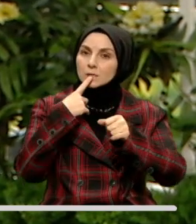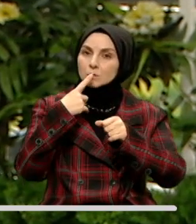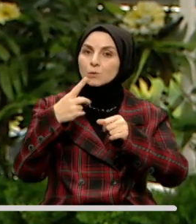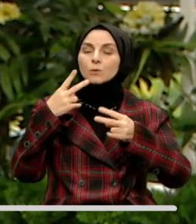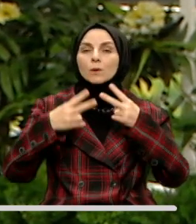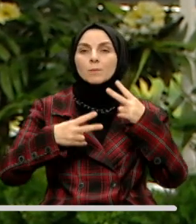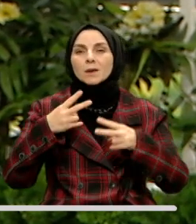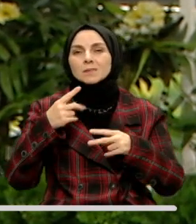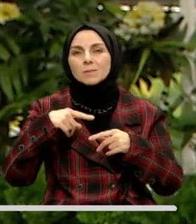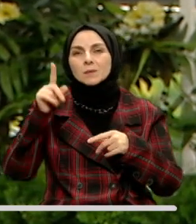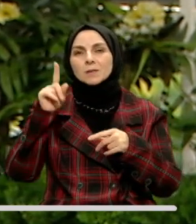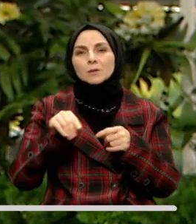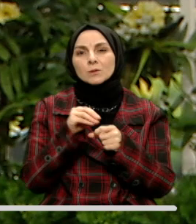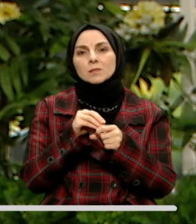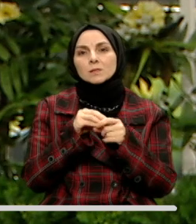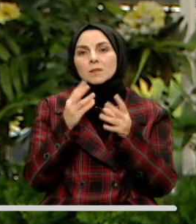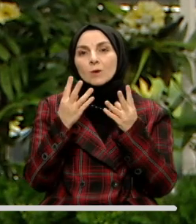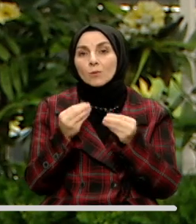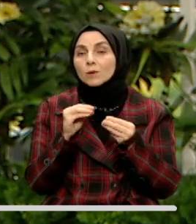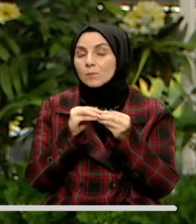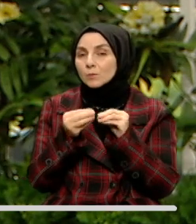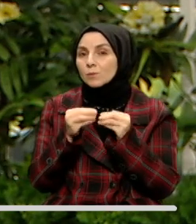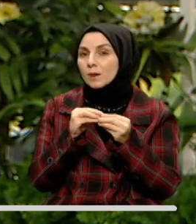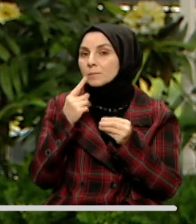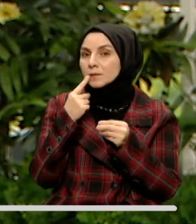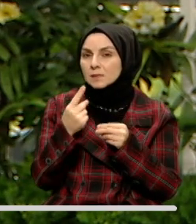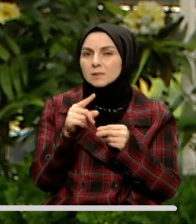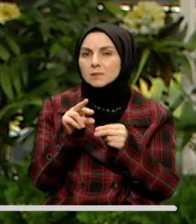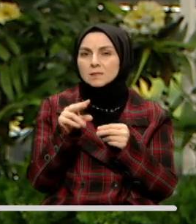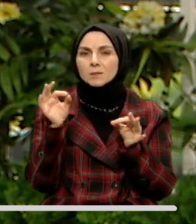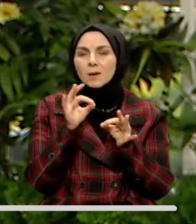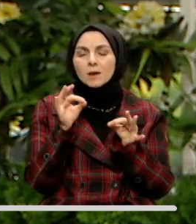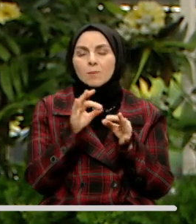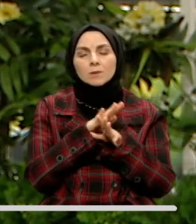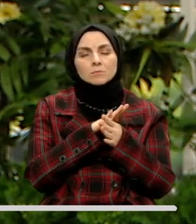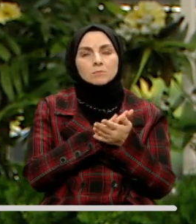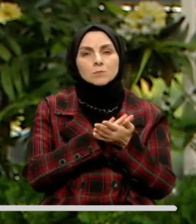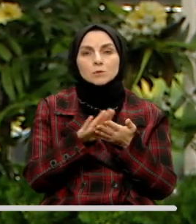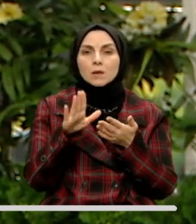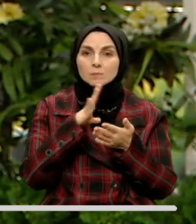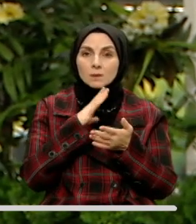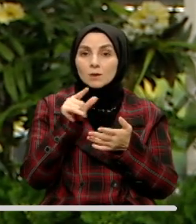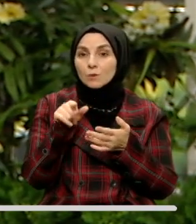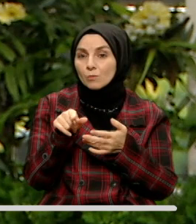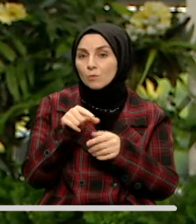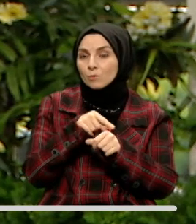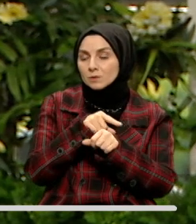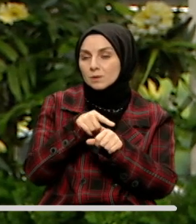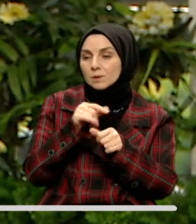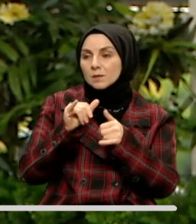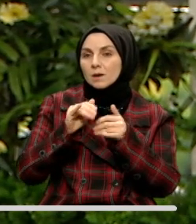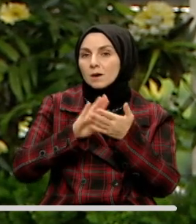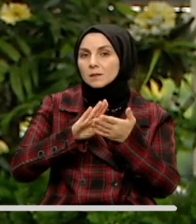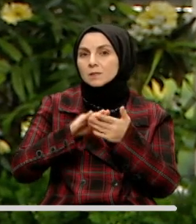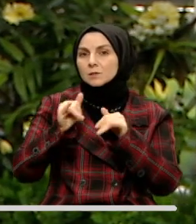içinde yaşanılan sıkıntıları dediğiniz gibi hemen tolere ediyorlar. O an o arkadaşı onunla oynamak istemiyor. Arkasını